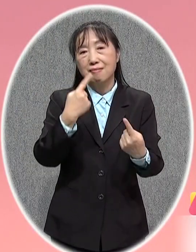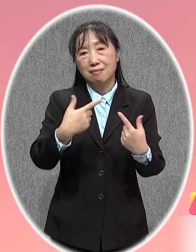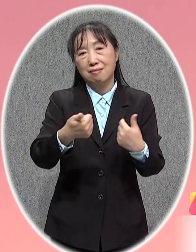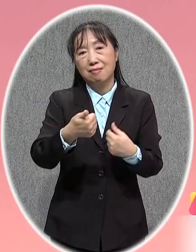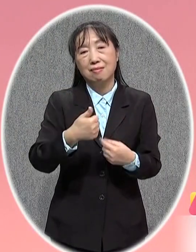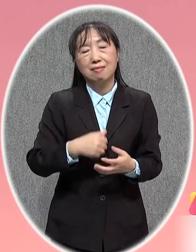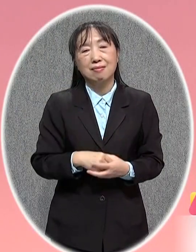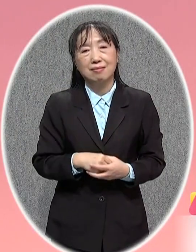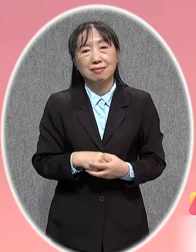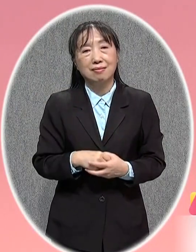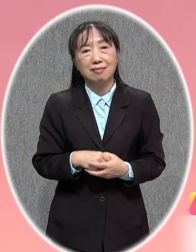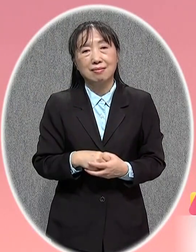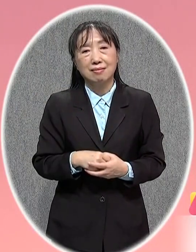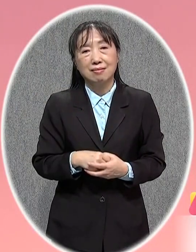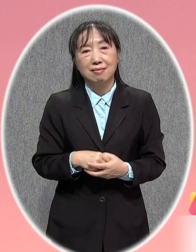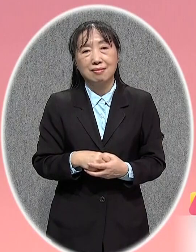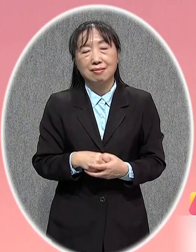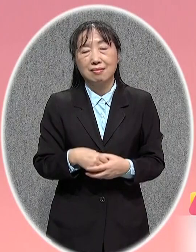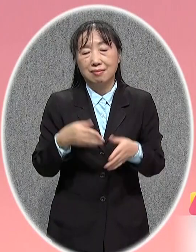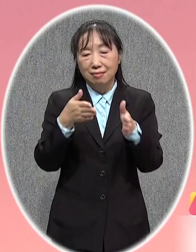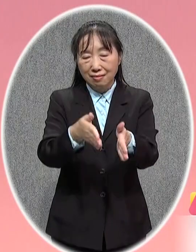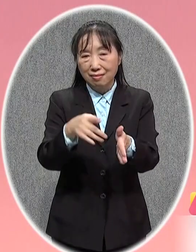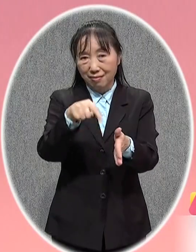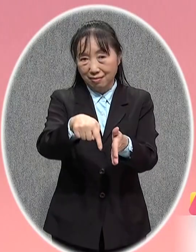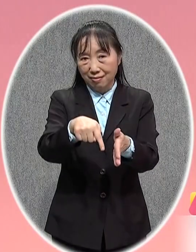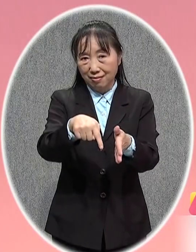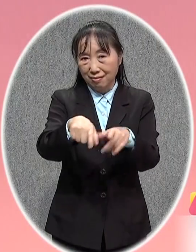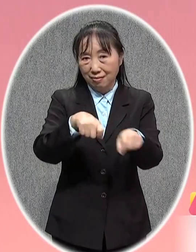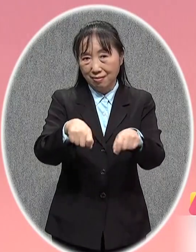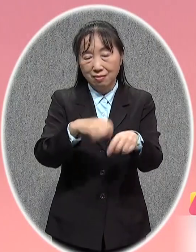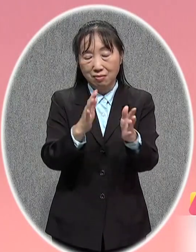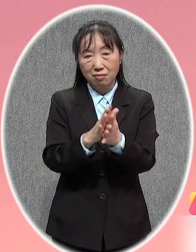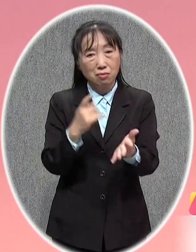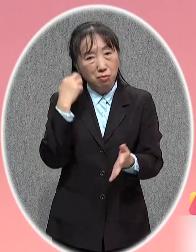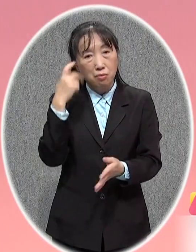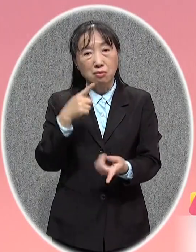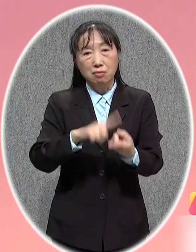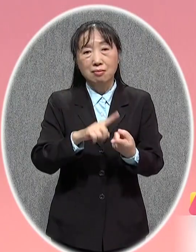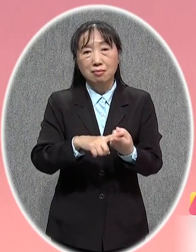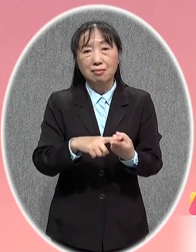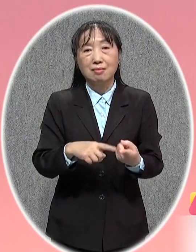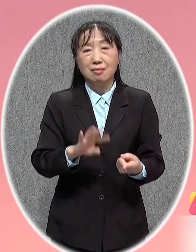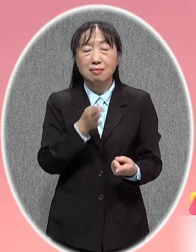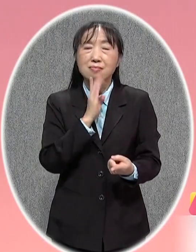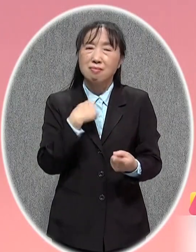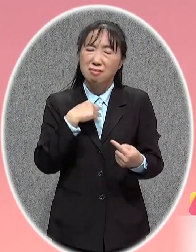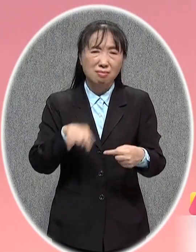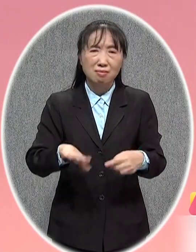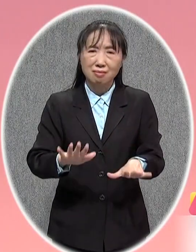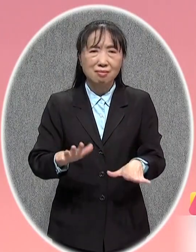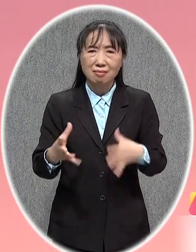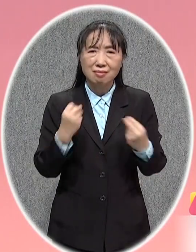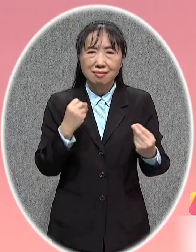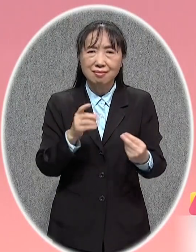我一点都不离谱。但是我们今天比较不解的就是，